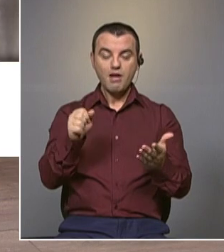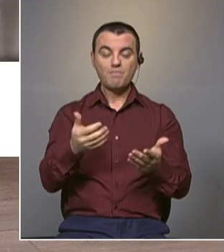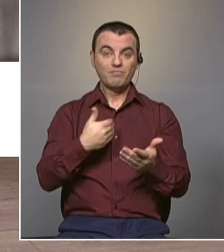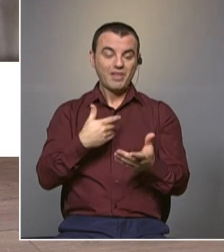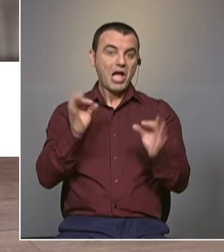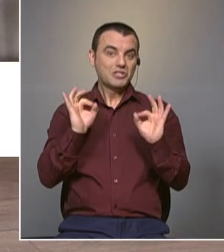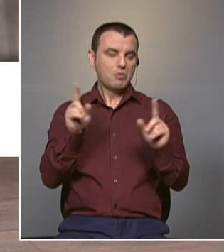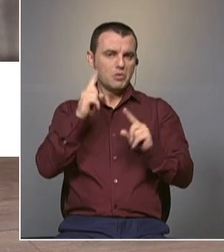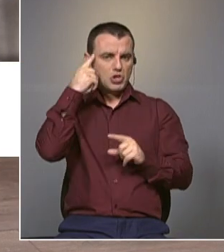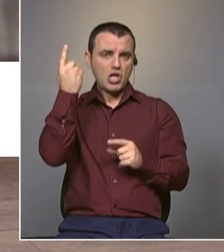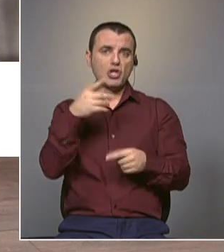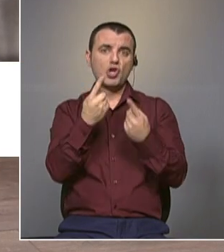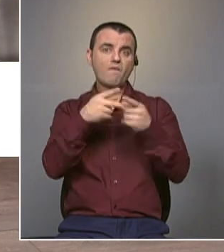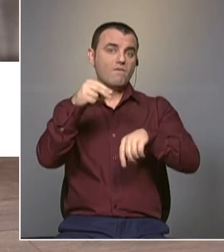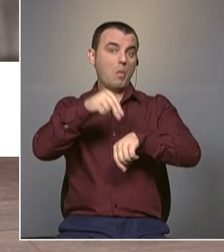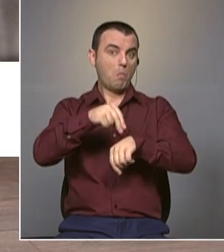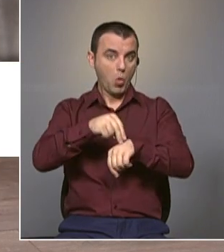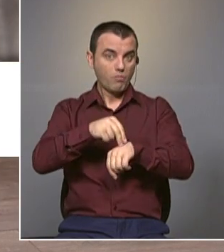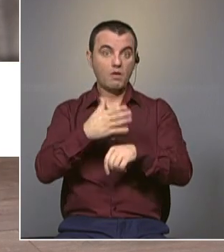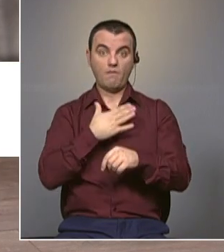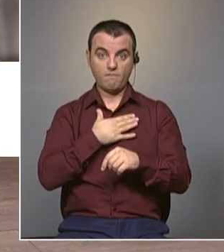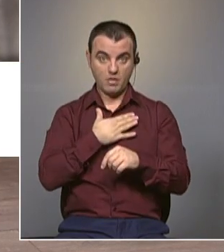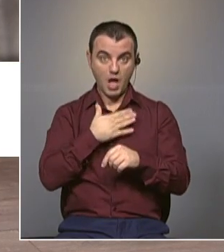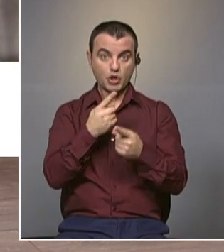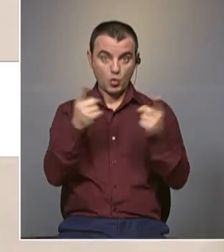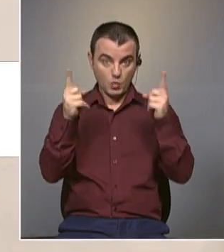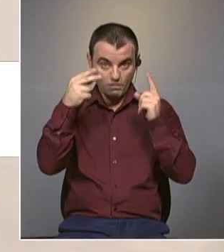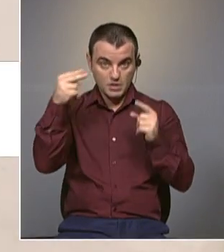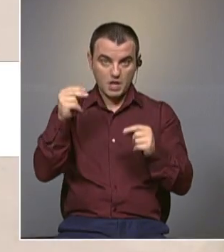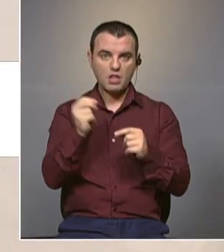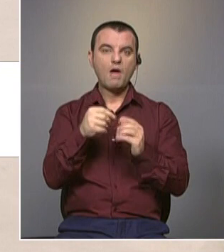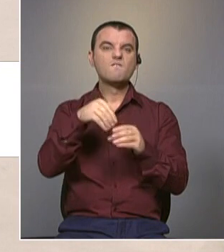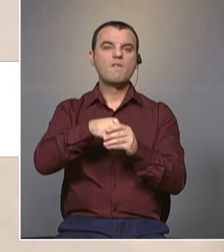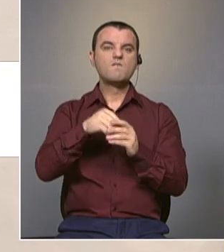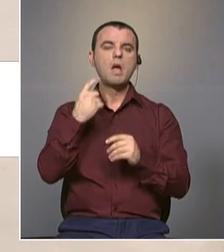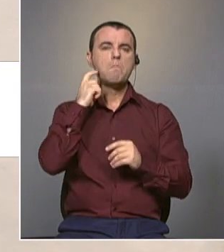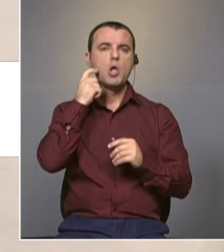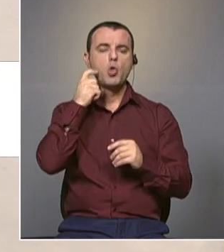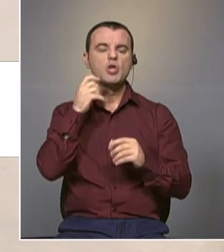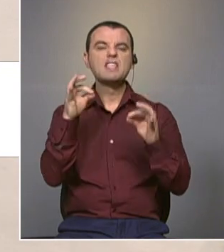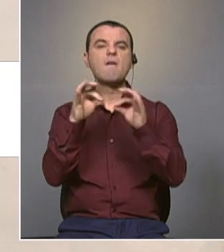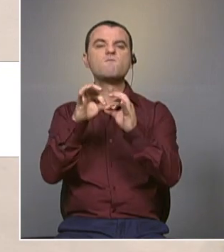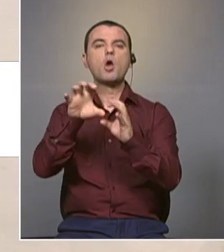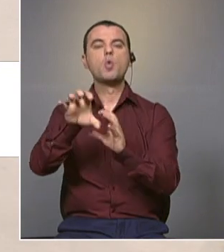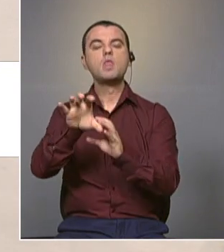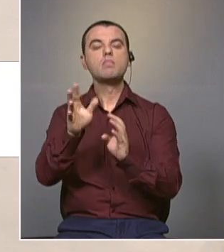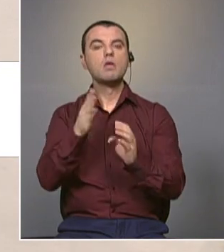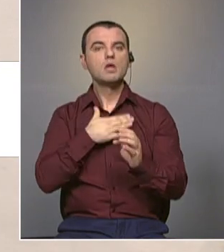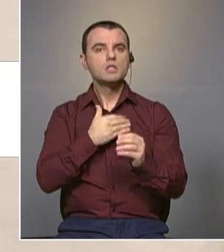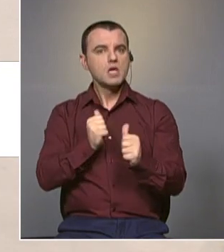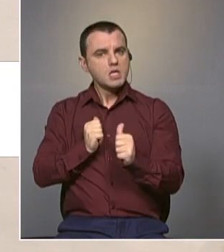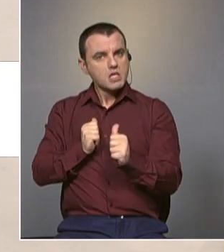например, факултет. Не знаех, че в Пловдив се, в нашия университет, в биологическия факултет, се